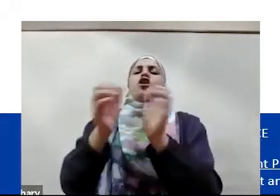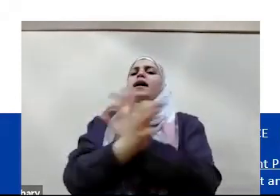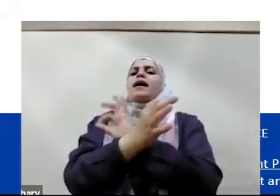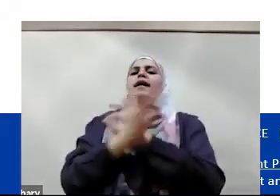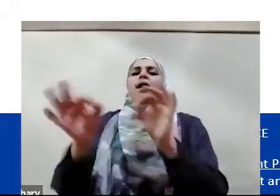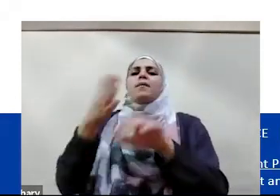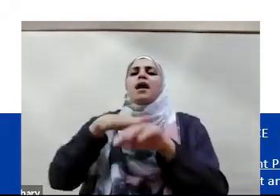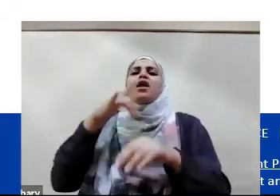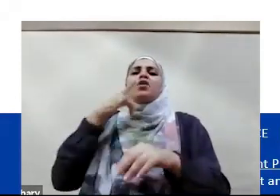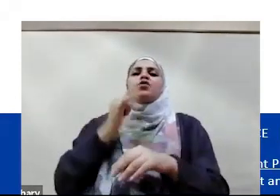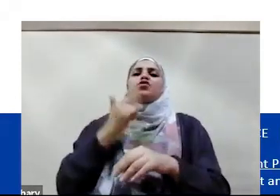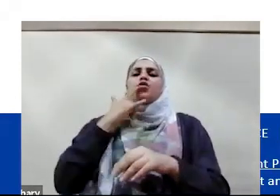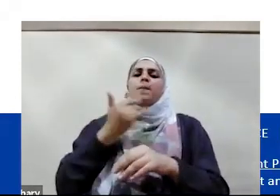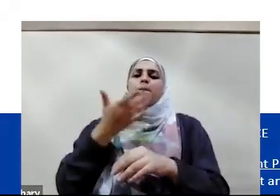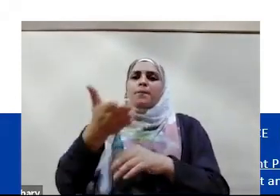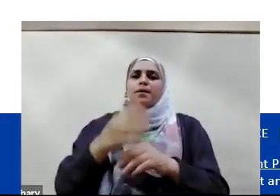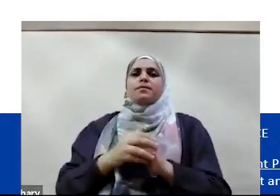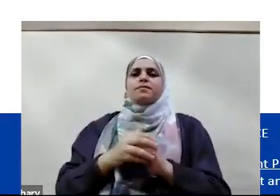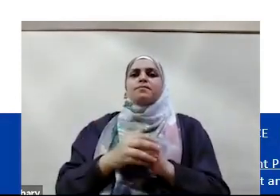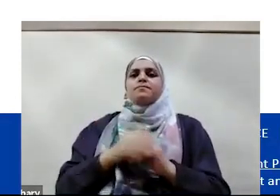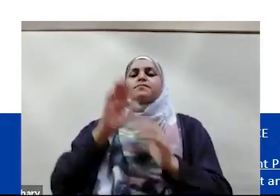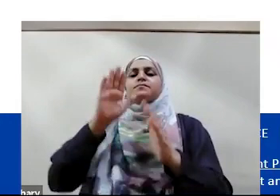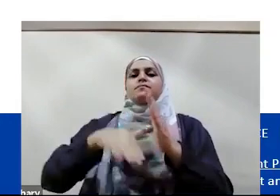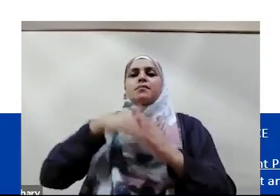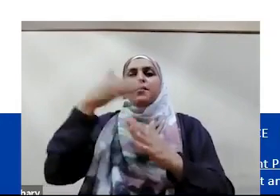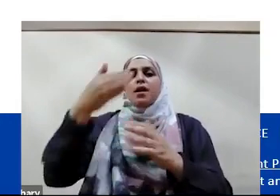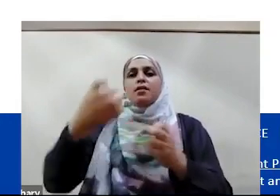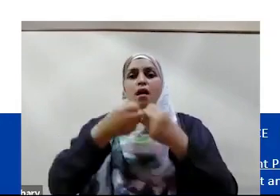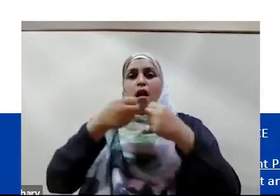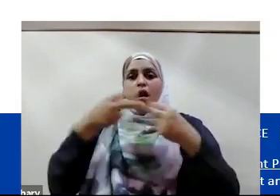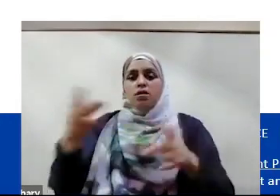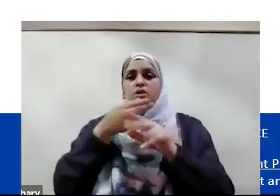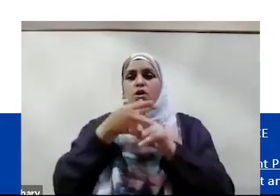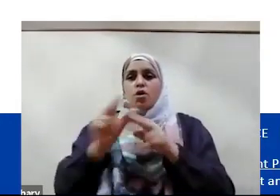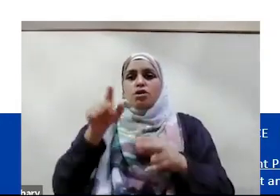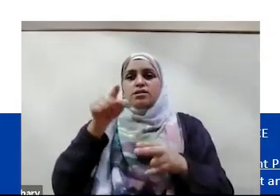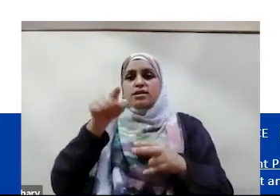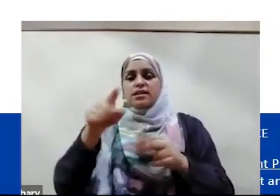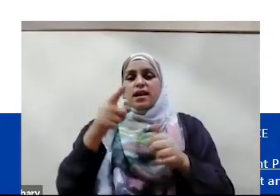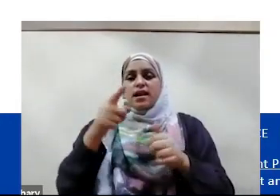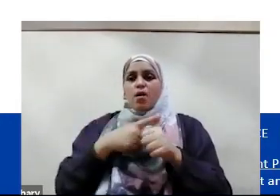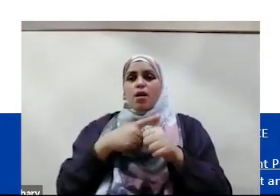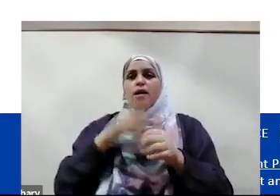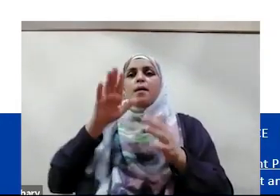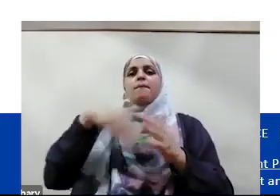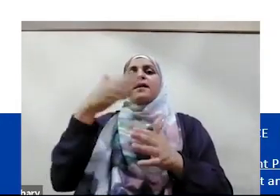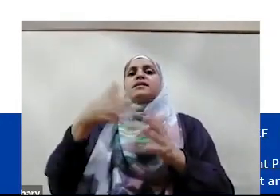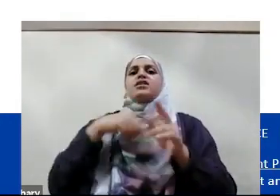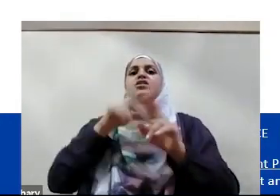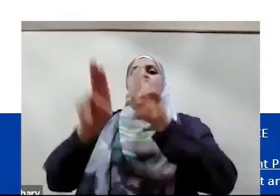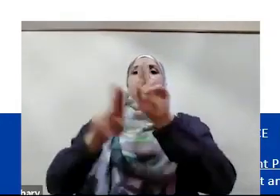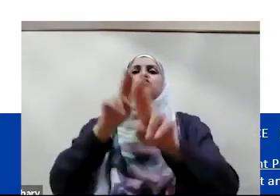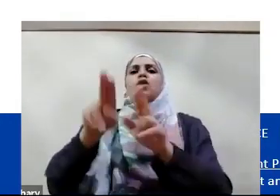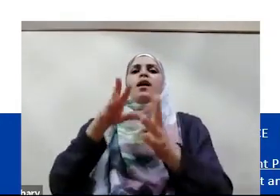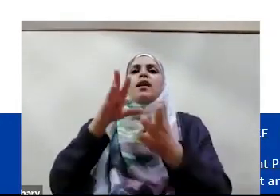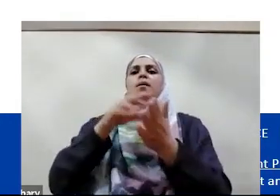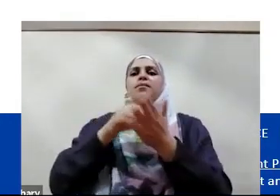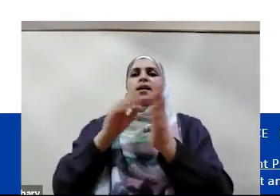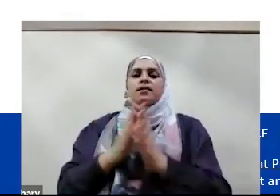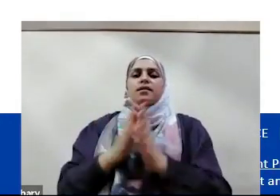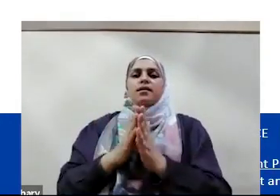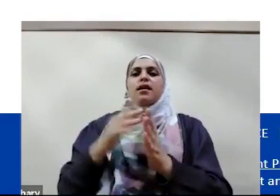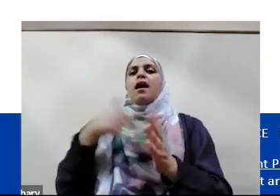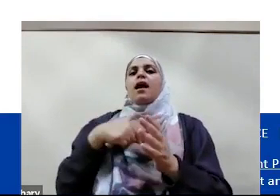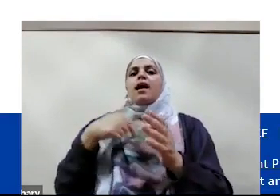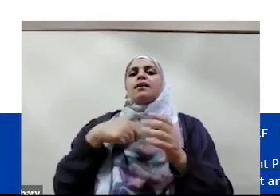اليوتيوب. بعد أما بخلص الجزء الأولاني ببدأ في أسئلة مبدئية، يعني أنا بقدم